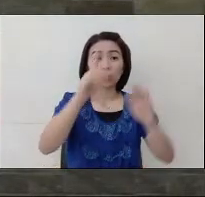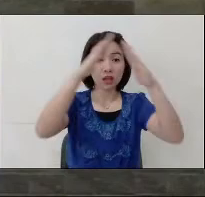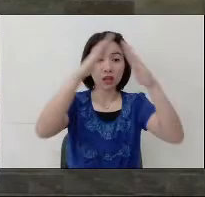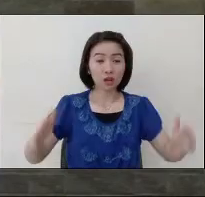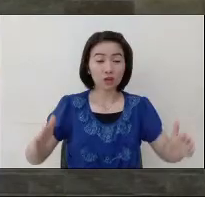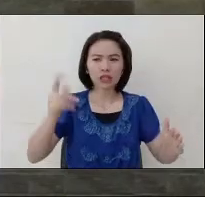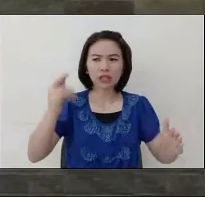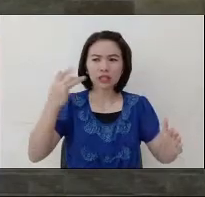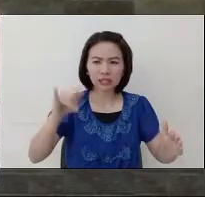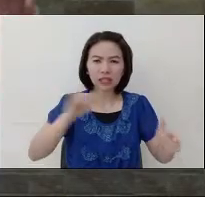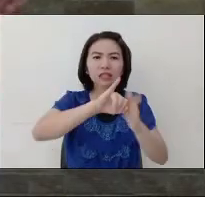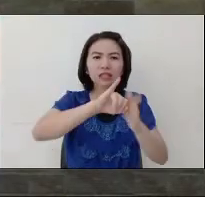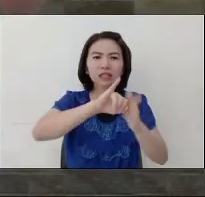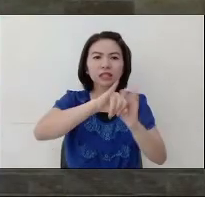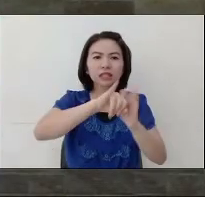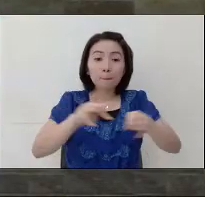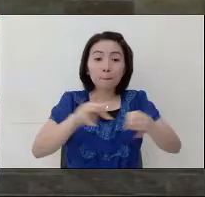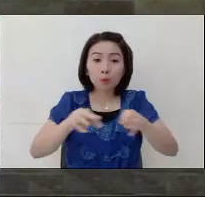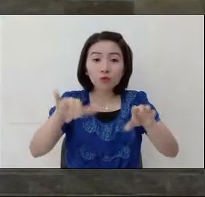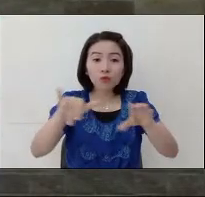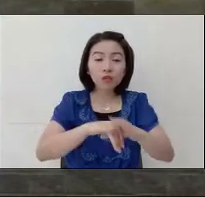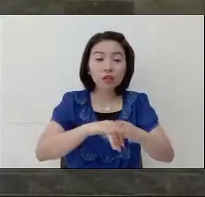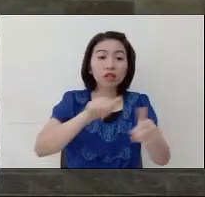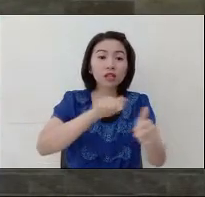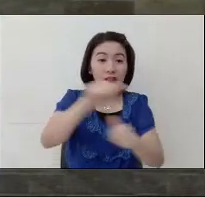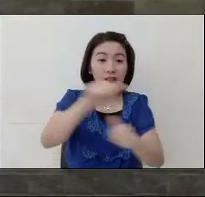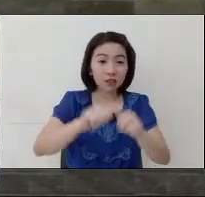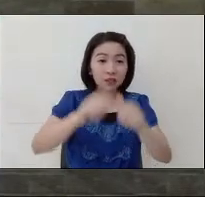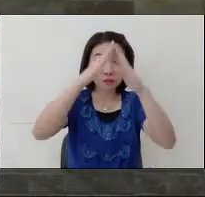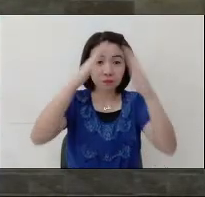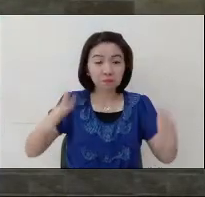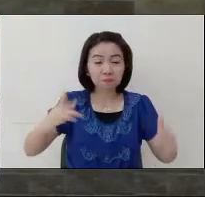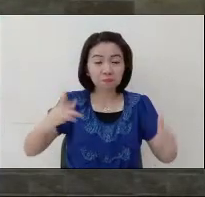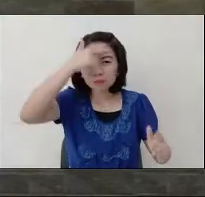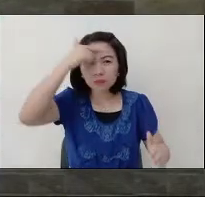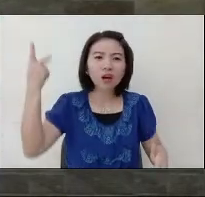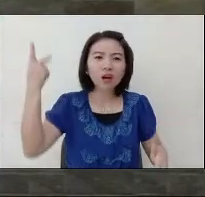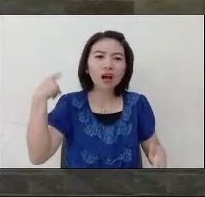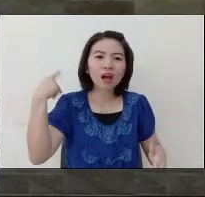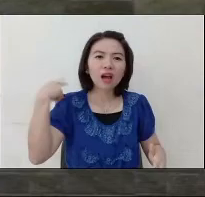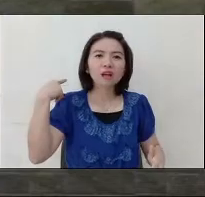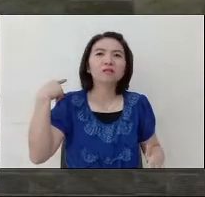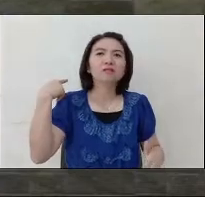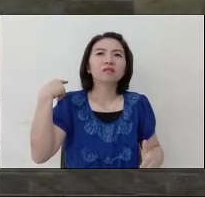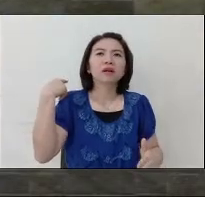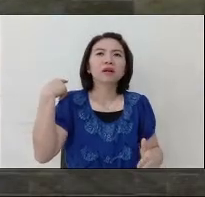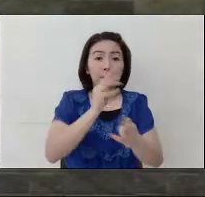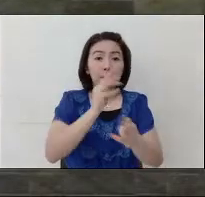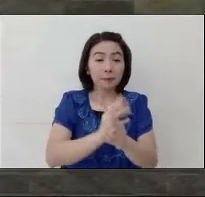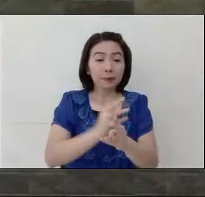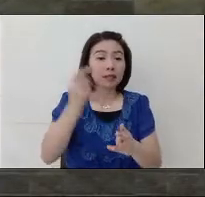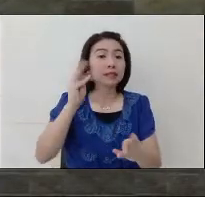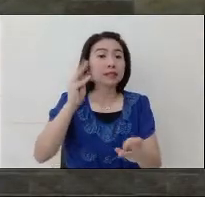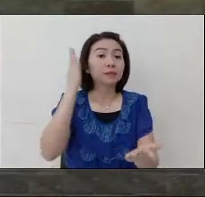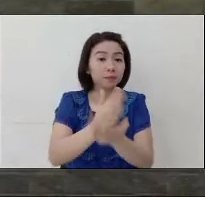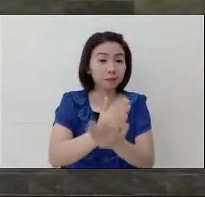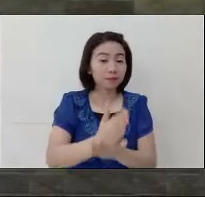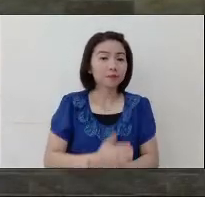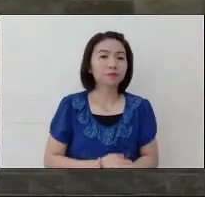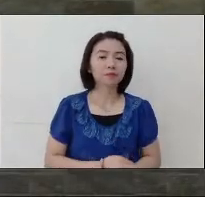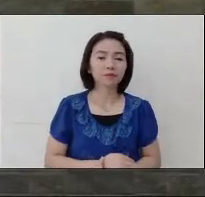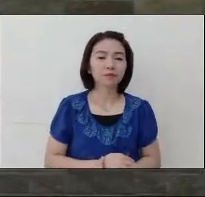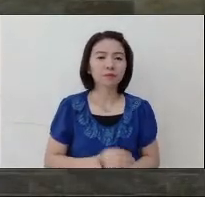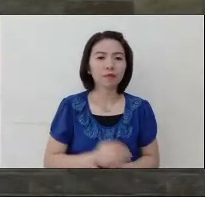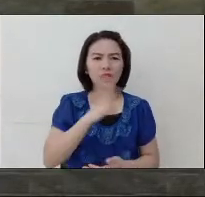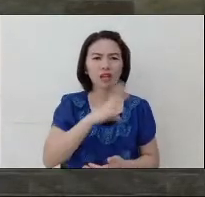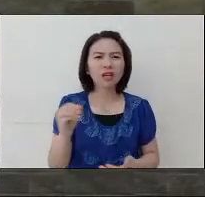Bakit? Dahilan sa limitasyon ng kanyang discouragement. Dahilan sa limitasyon ng kanyang disappointment. Dahilan sa